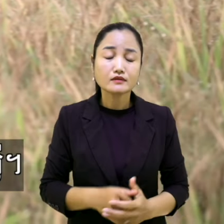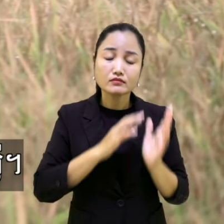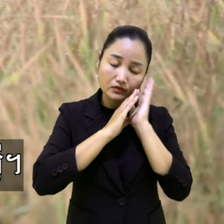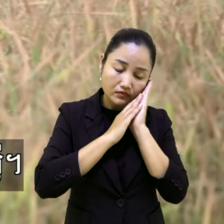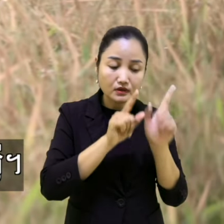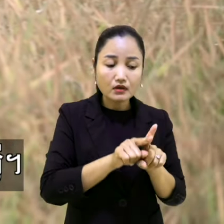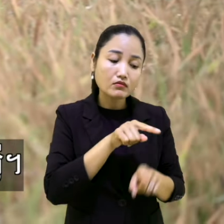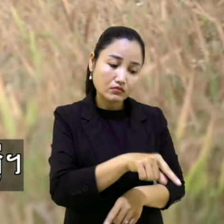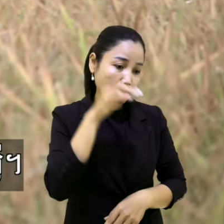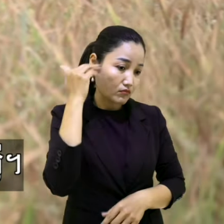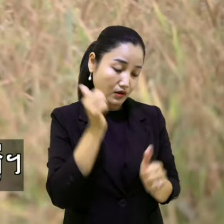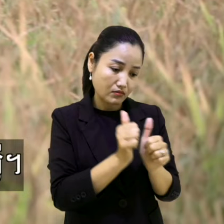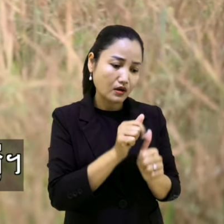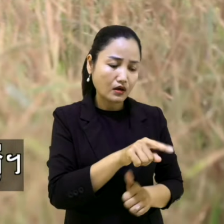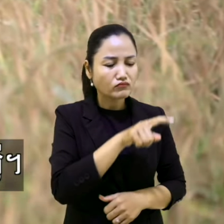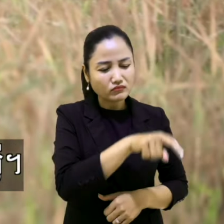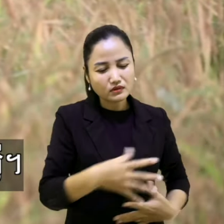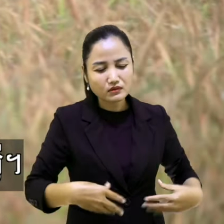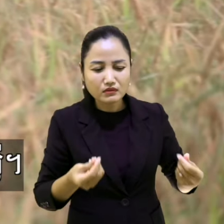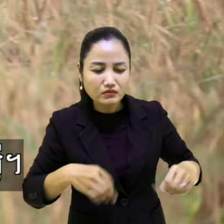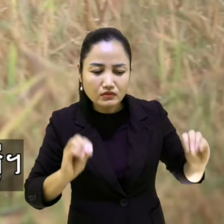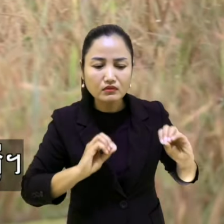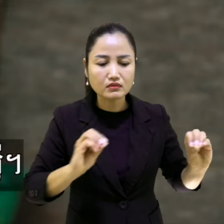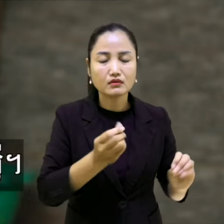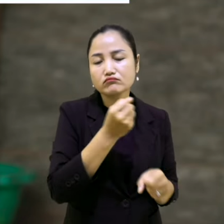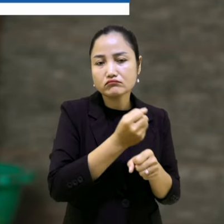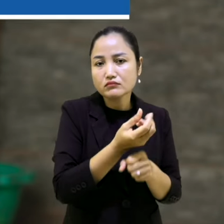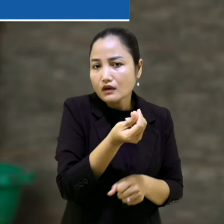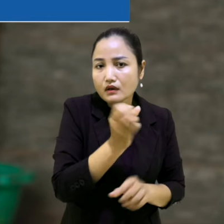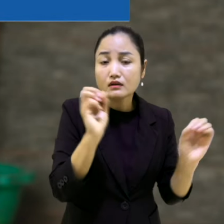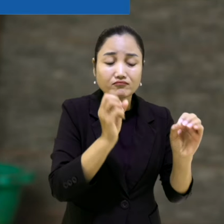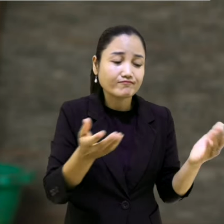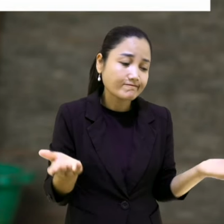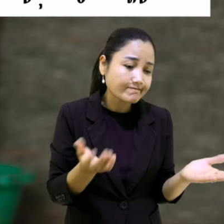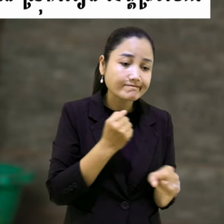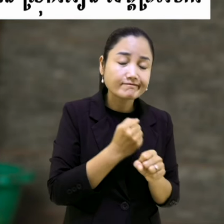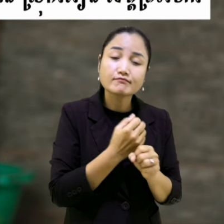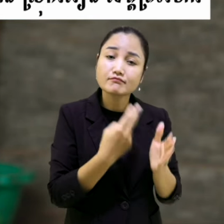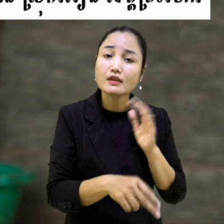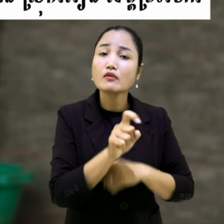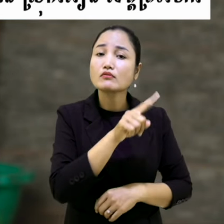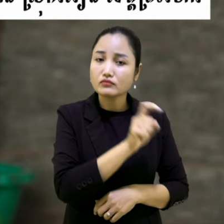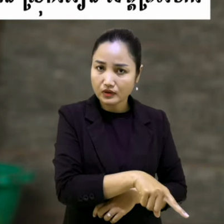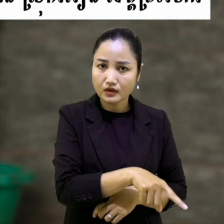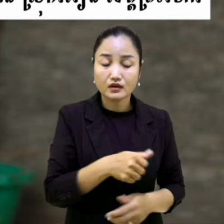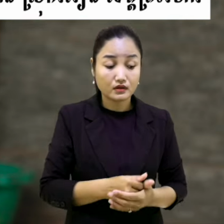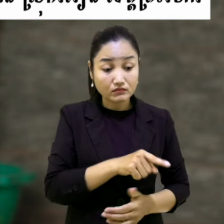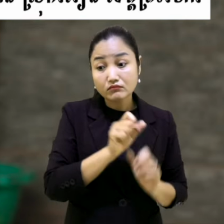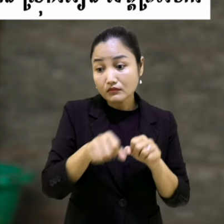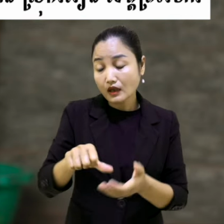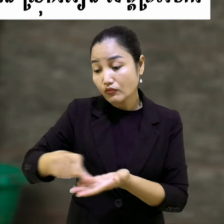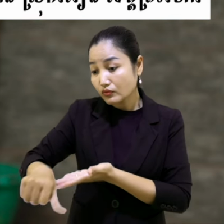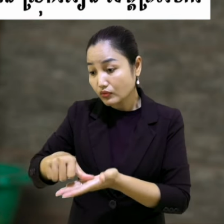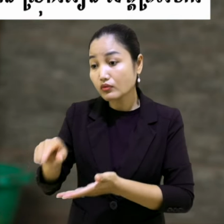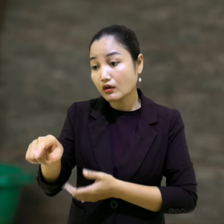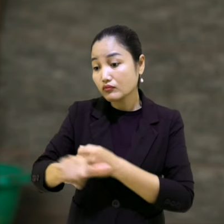dục làng chẳng để chẳng xua ở đây thôi bọn nó dưỡng ọt chẳng chẳng thử ấy làm tốt dưỡng có ọt mình có chẳng thử ấy thế chẳng